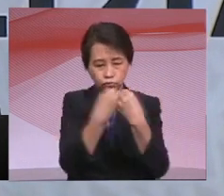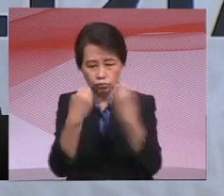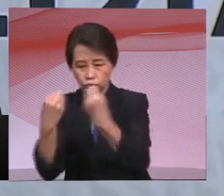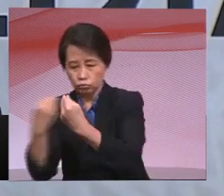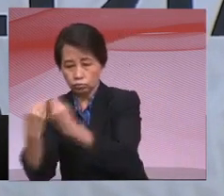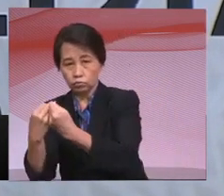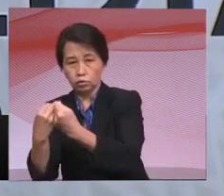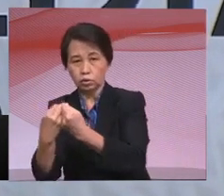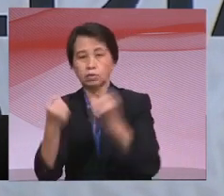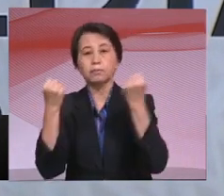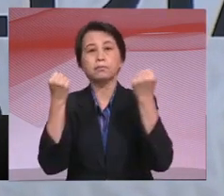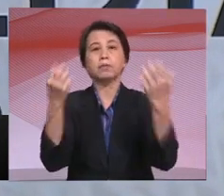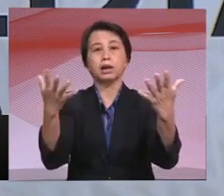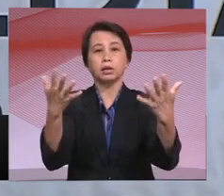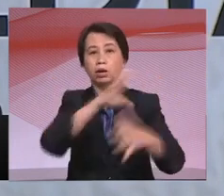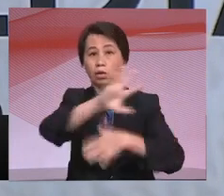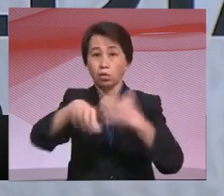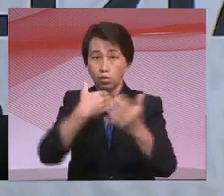di Malaysia adalah sebanyak